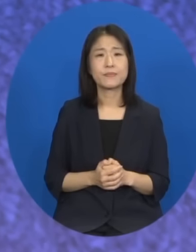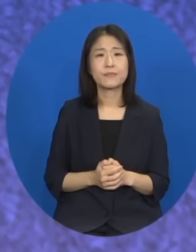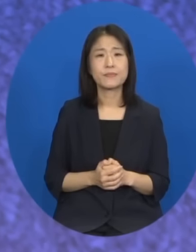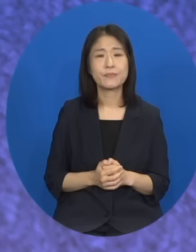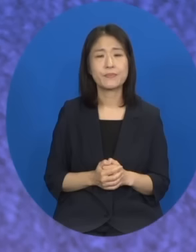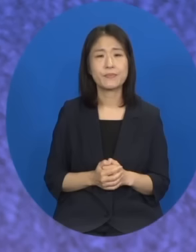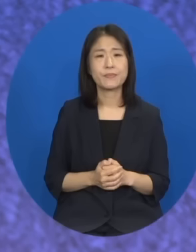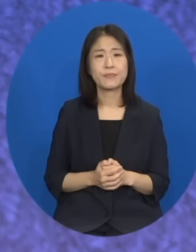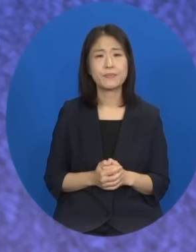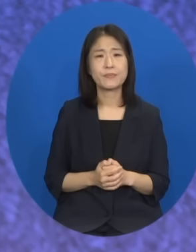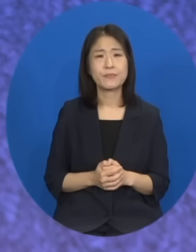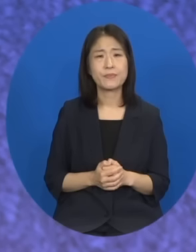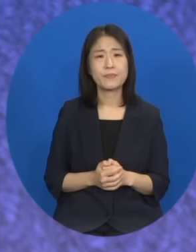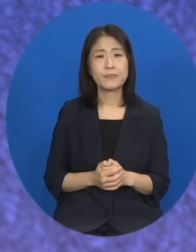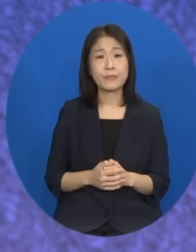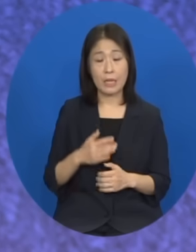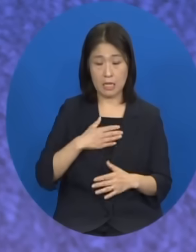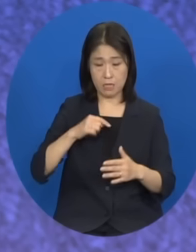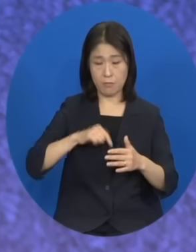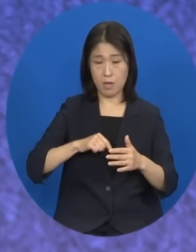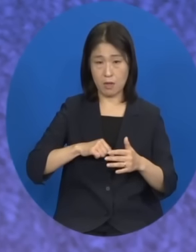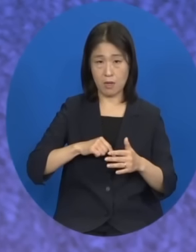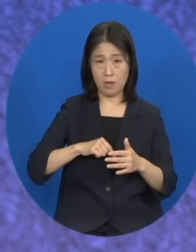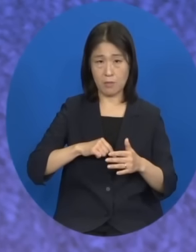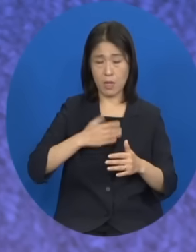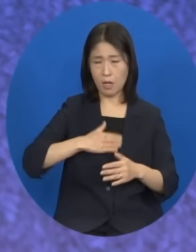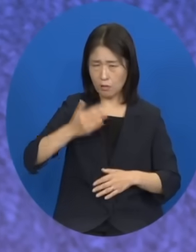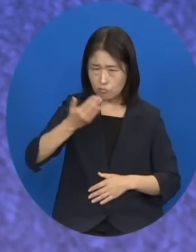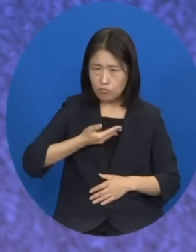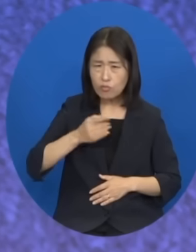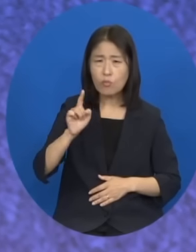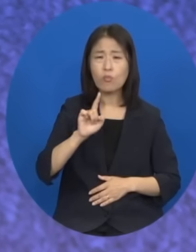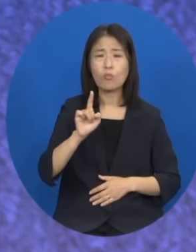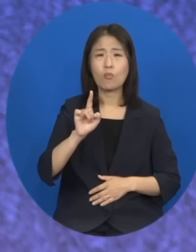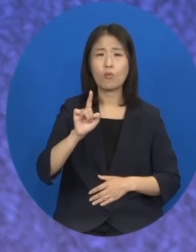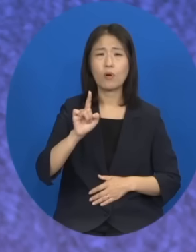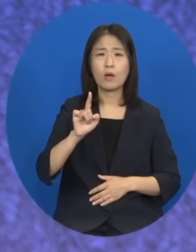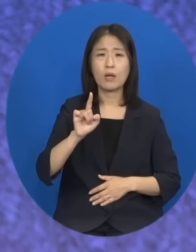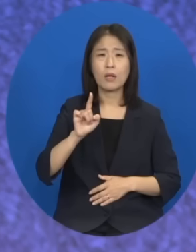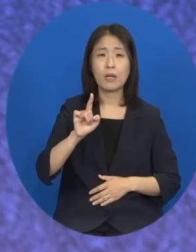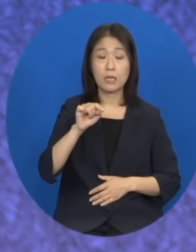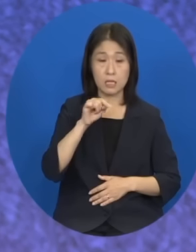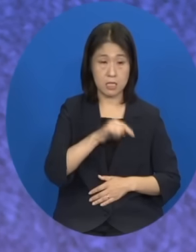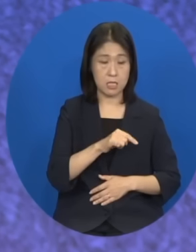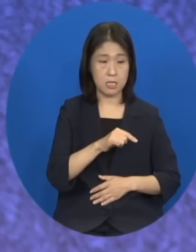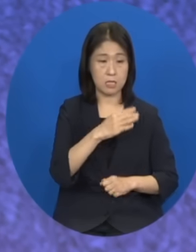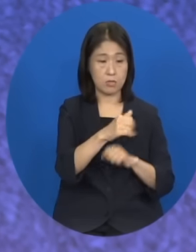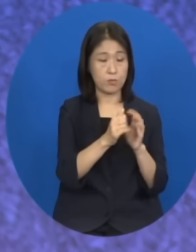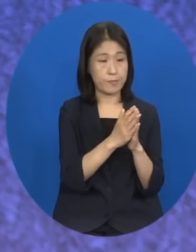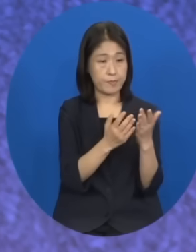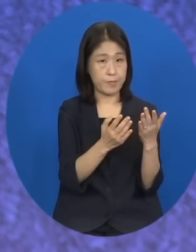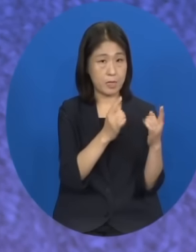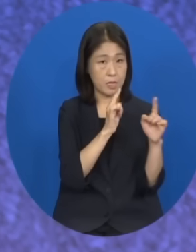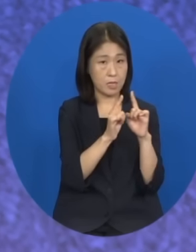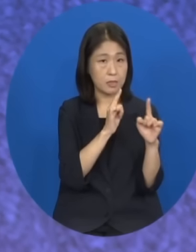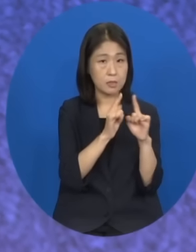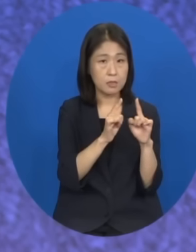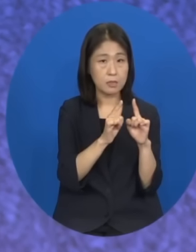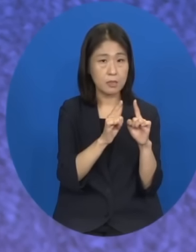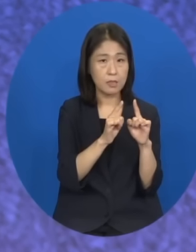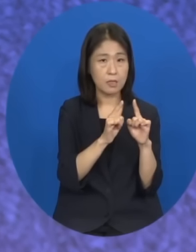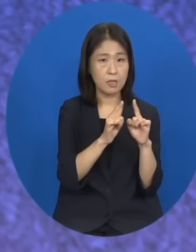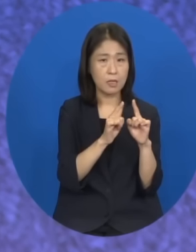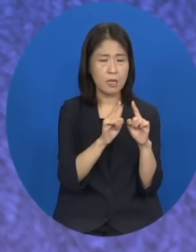그때 제 마음속에 깨달아지는 것이 이 말씀은 이해할 수 있는